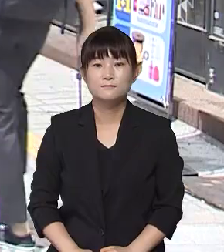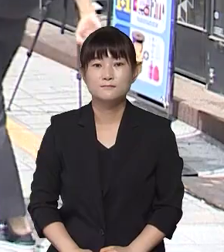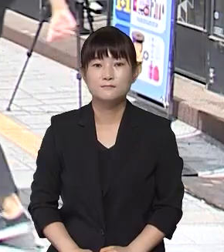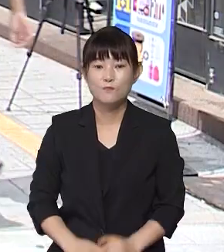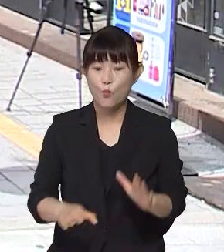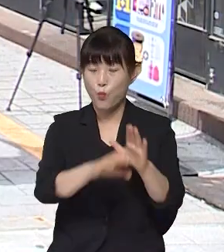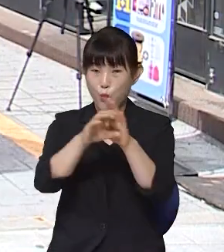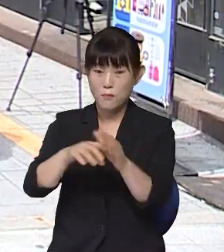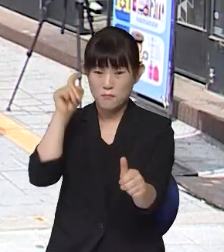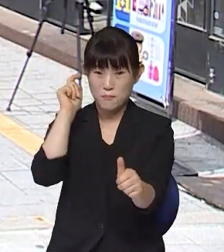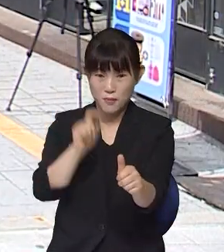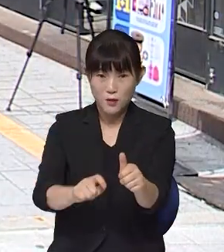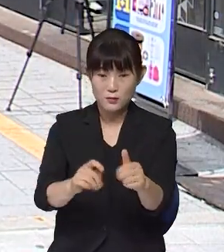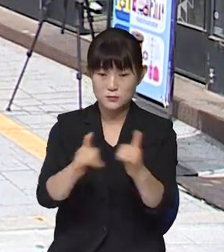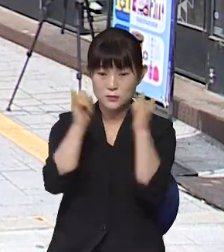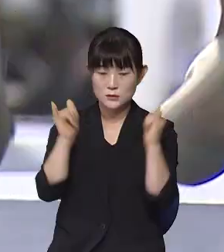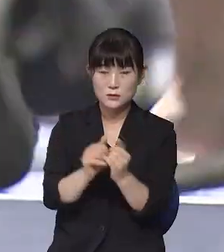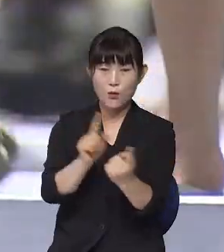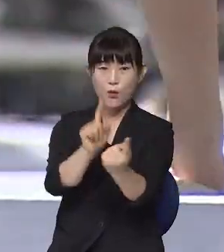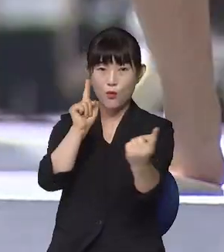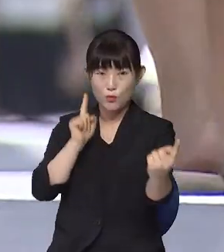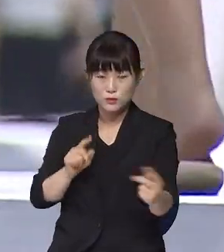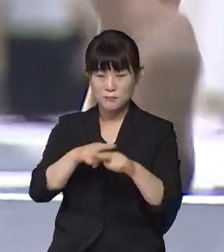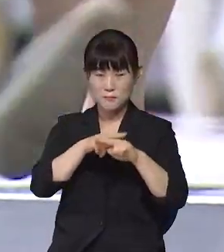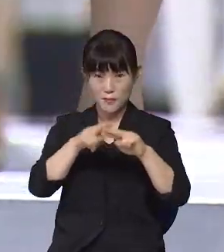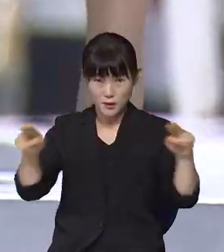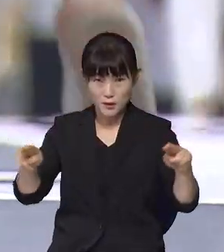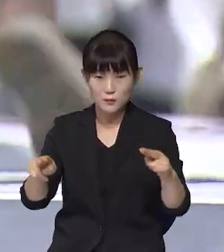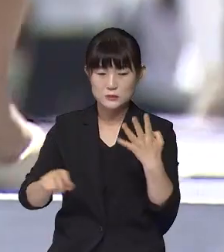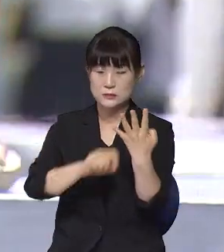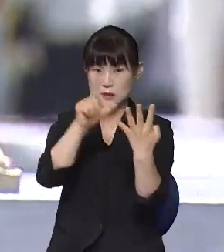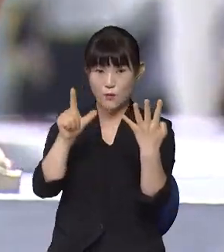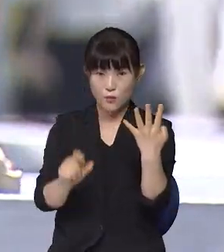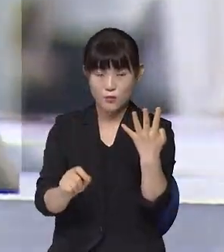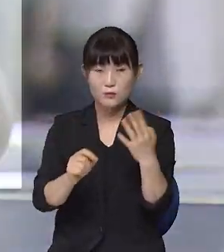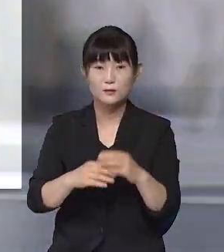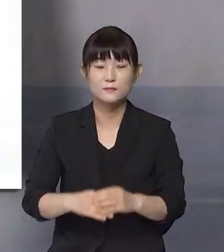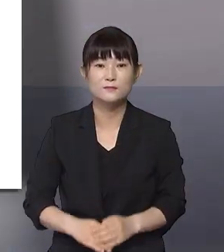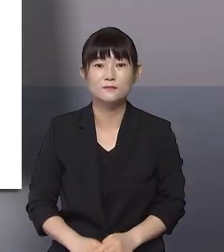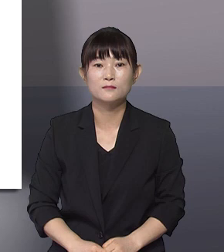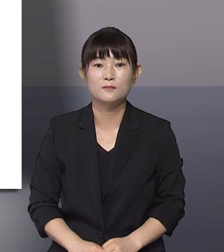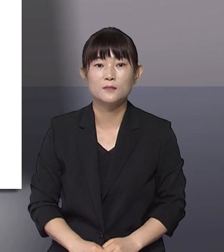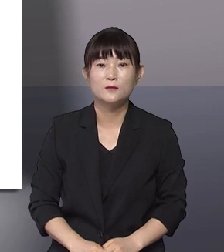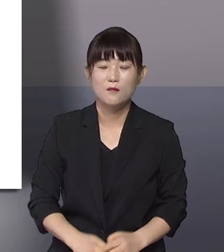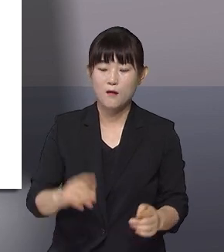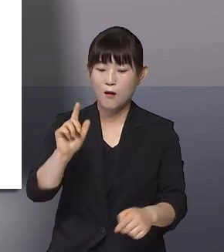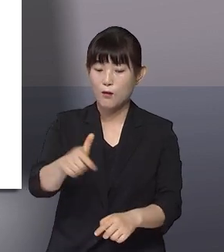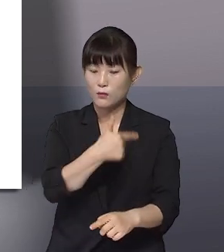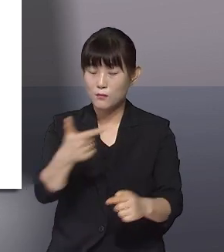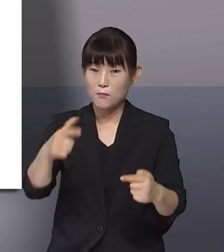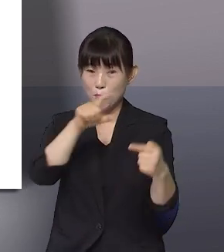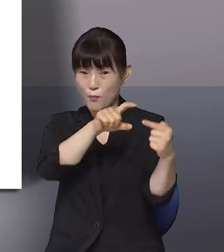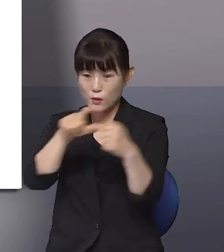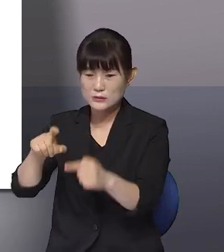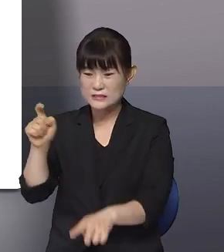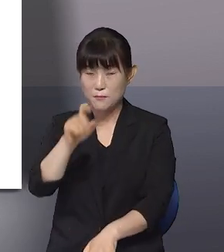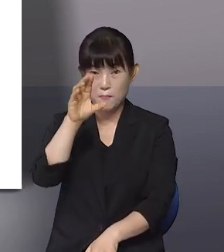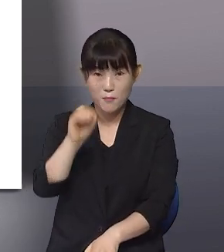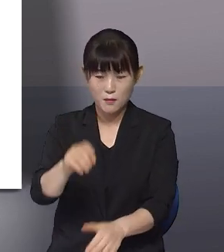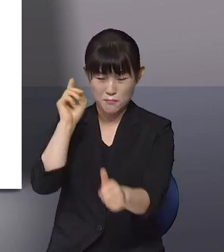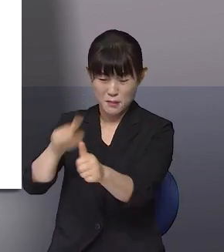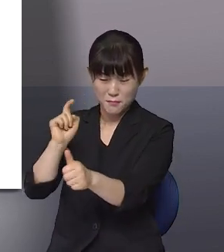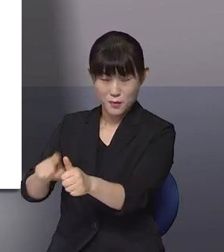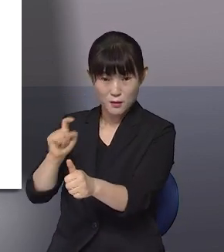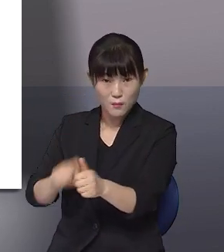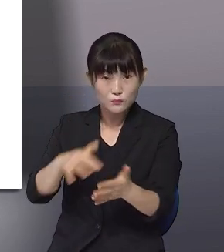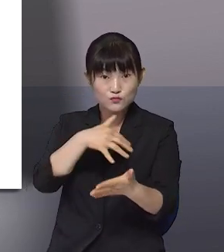코로나 192 따른 사회적 거리두기 가 전면 해제 된 지난 4월 일 평균 10만명 때 를 기록하던 신규 확진